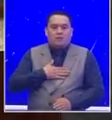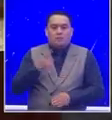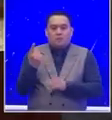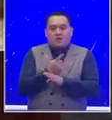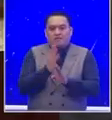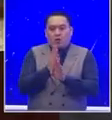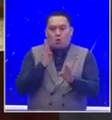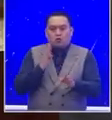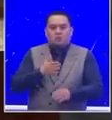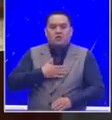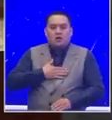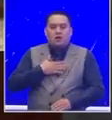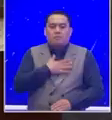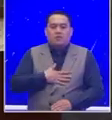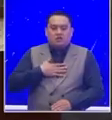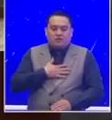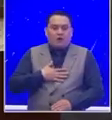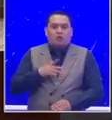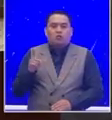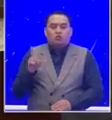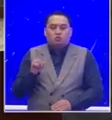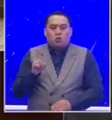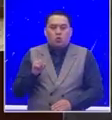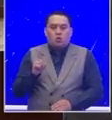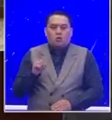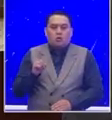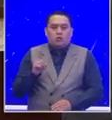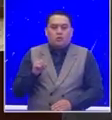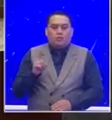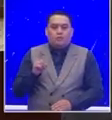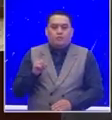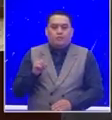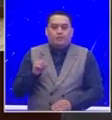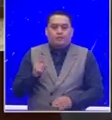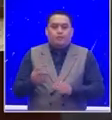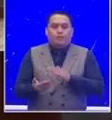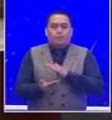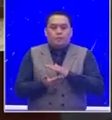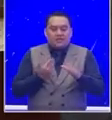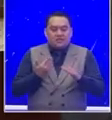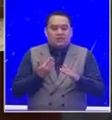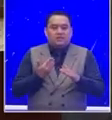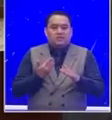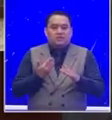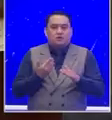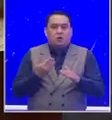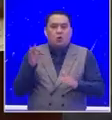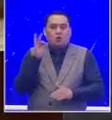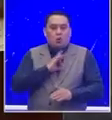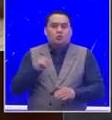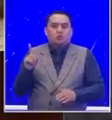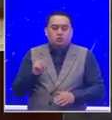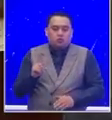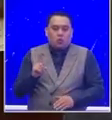первую очередь меня волнуют и взяли за душу те призывы нашего президента, которые касаются